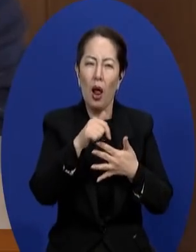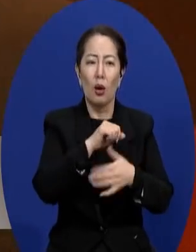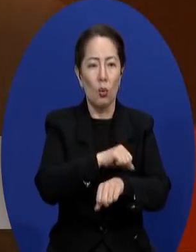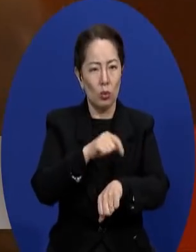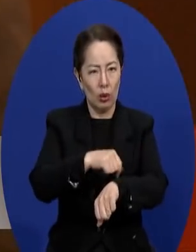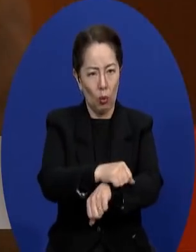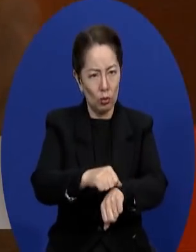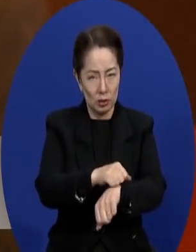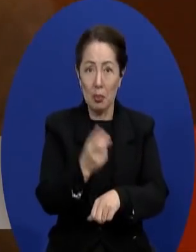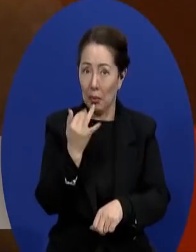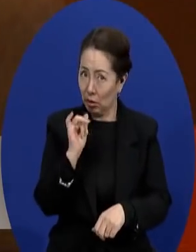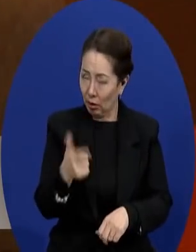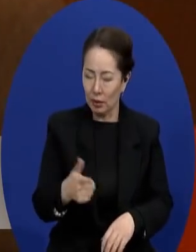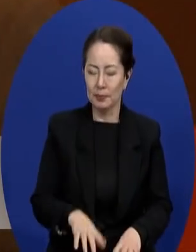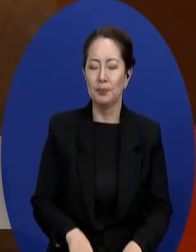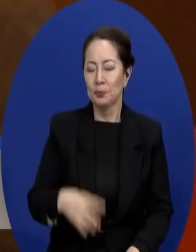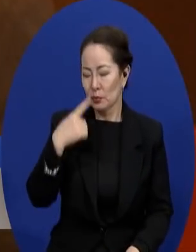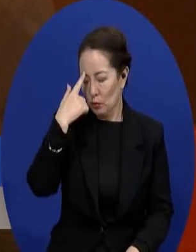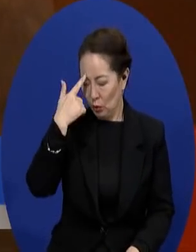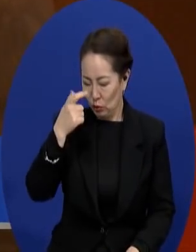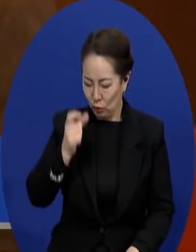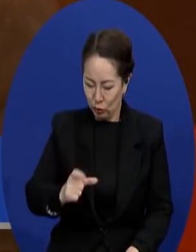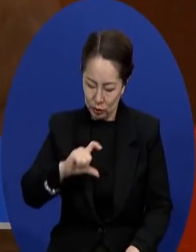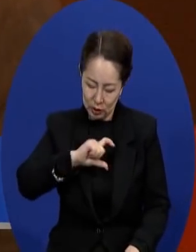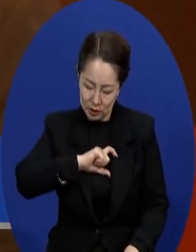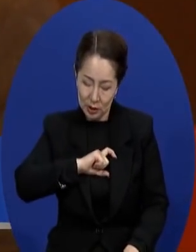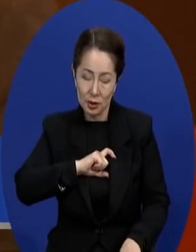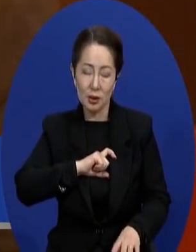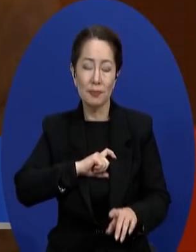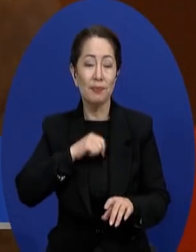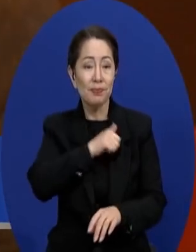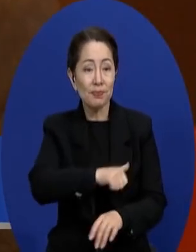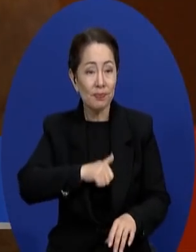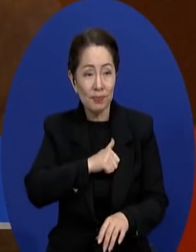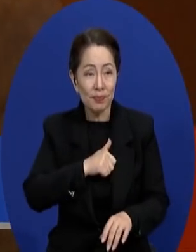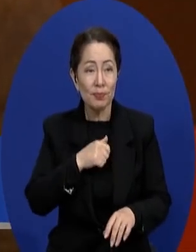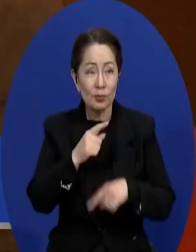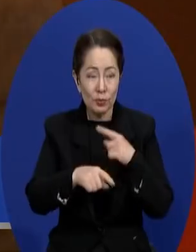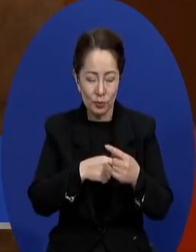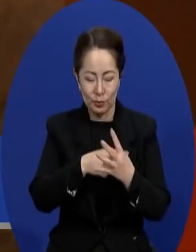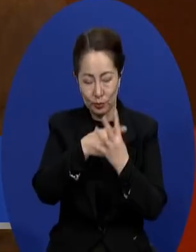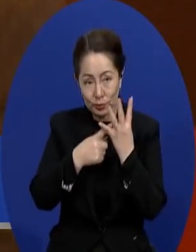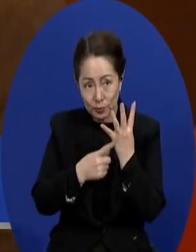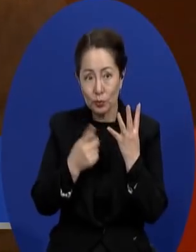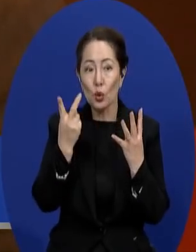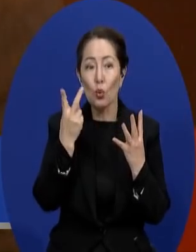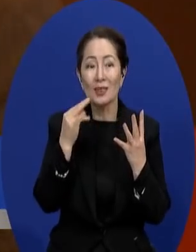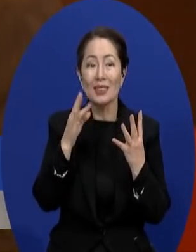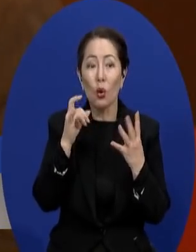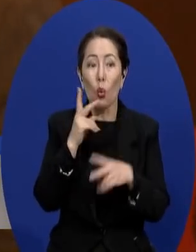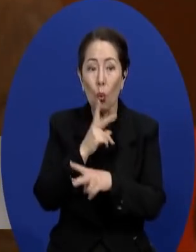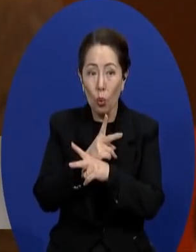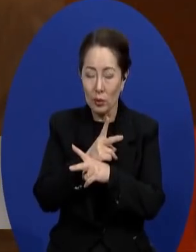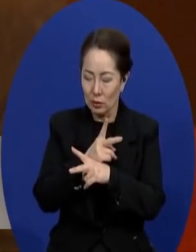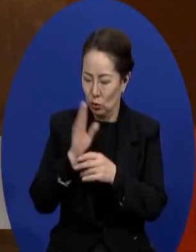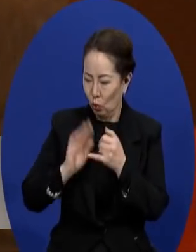дээ. Монголд хүний эрхээр хэрэгжих гэж дөрвөн үндсэн хууль хүний эрхийн талаар бол дөрвөн үндсэн хуулиас ганцхан энэ сүүлчийн үндсэн